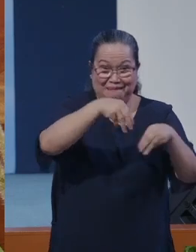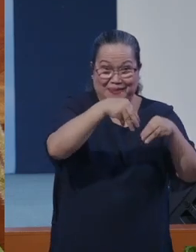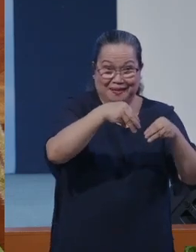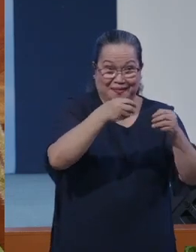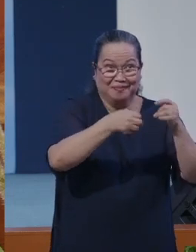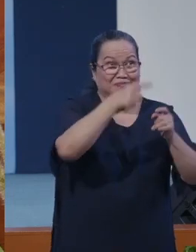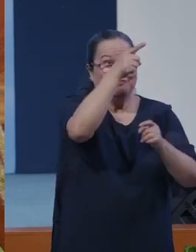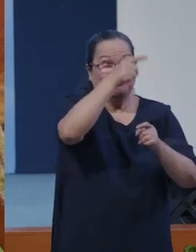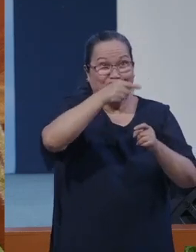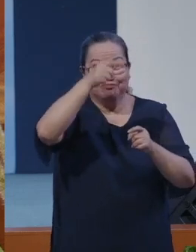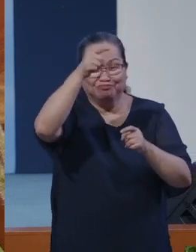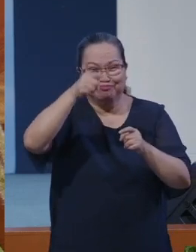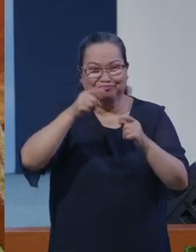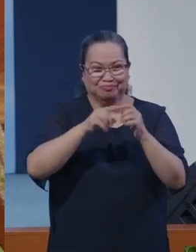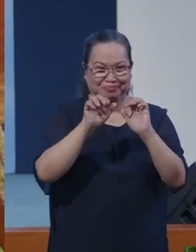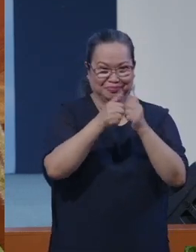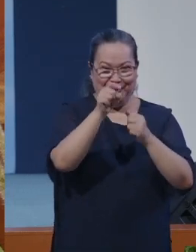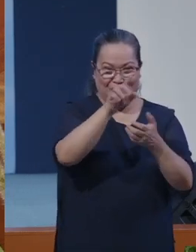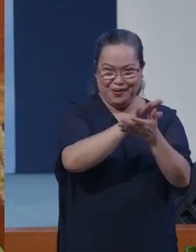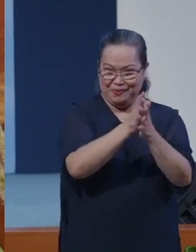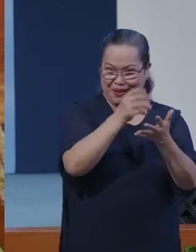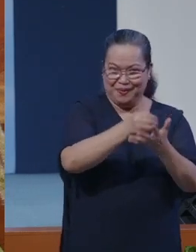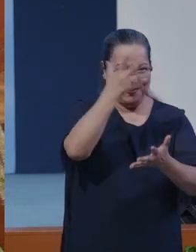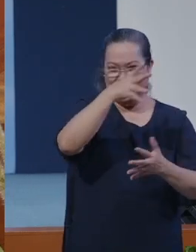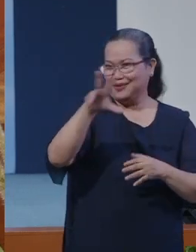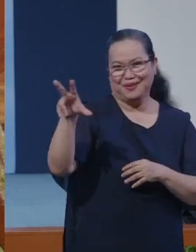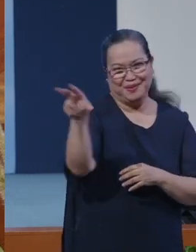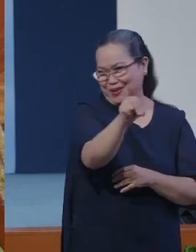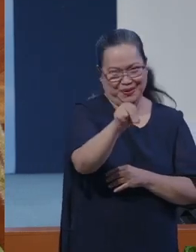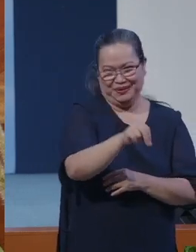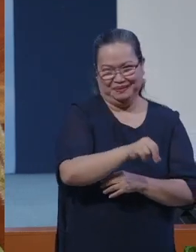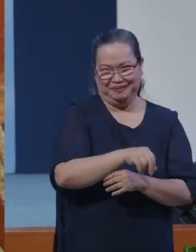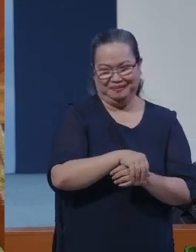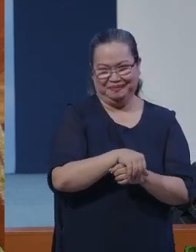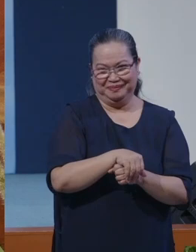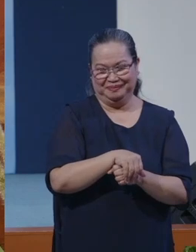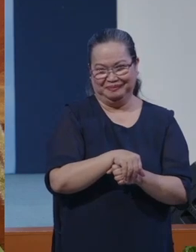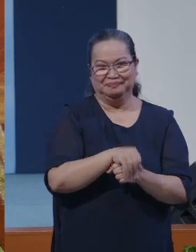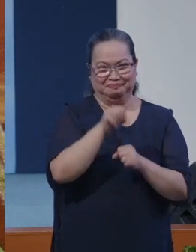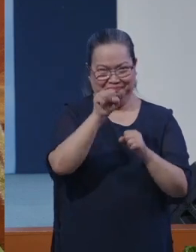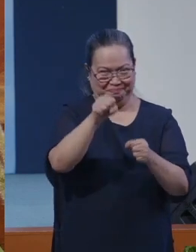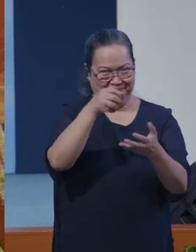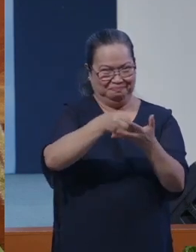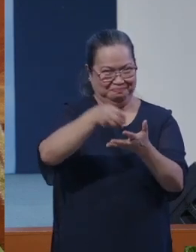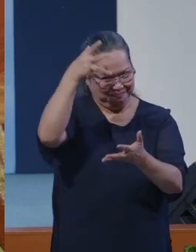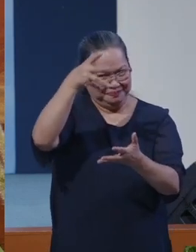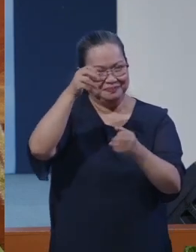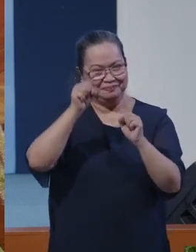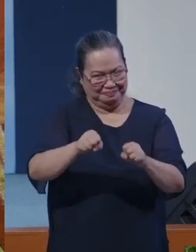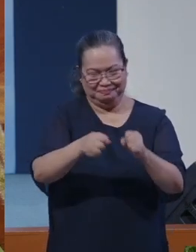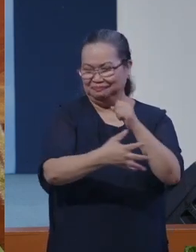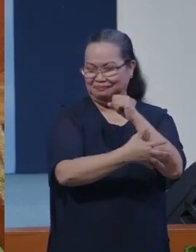Hindi tip na kung paano kayo yayaman. No? Pwede kayong yumaman, pwedeng hindi.